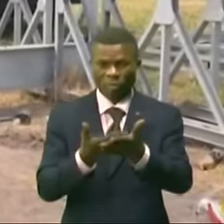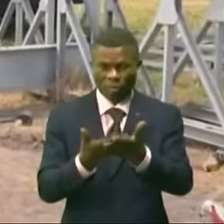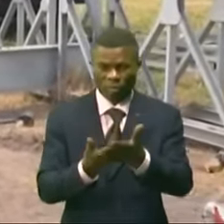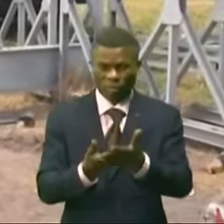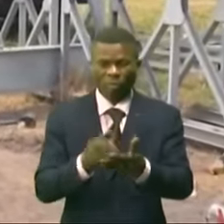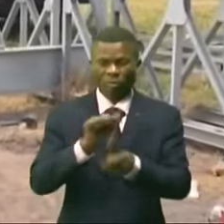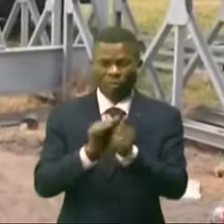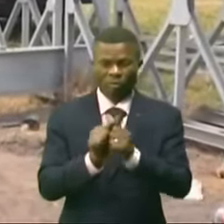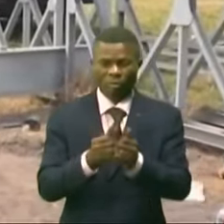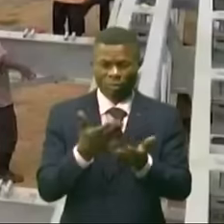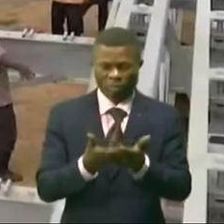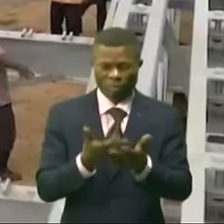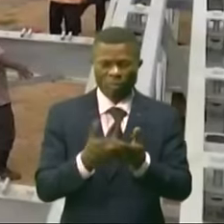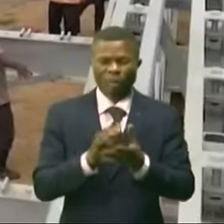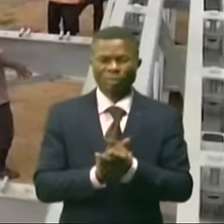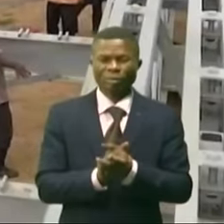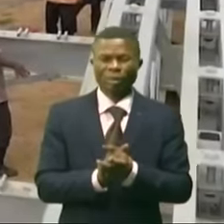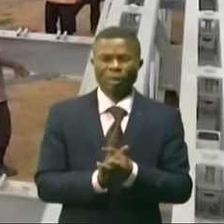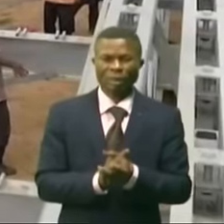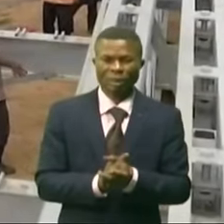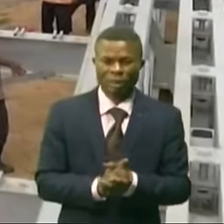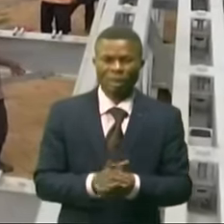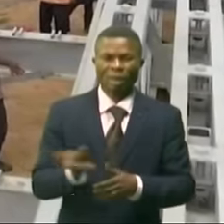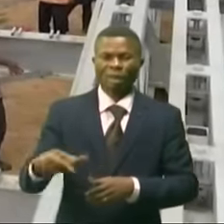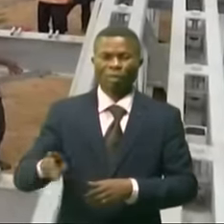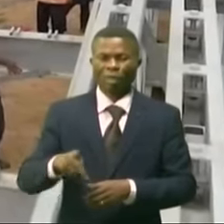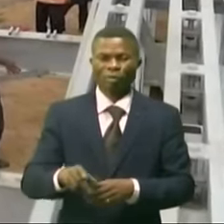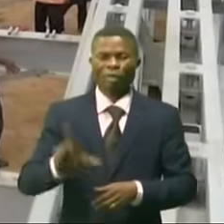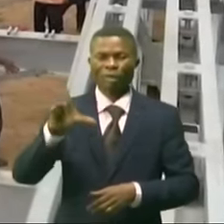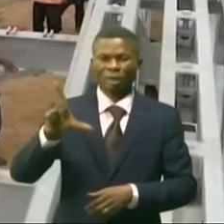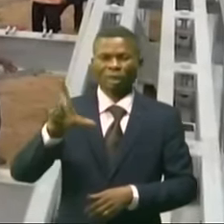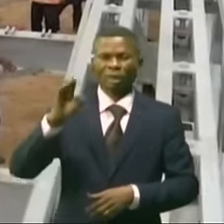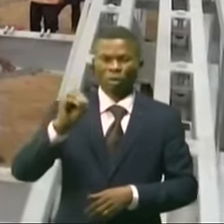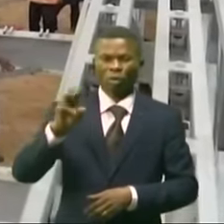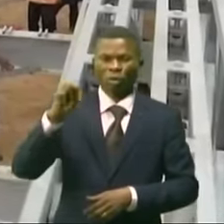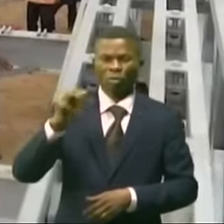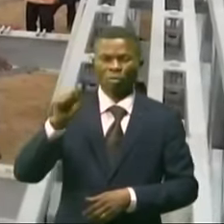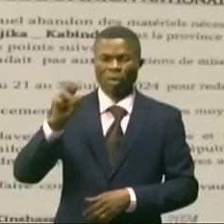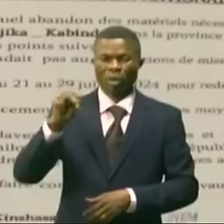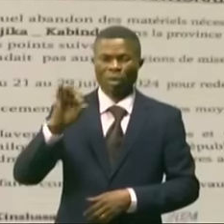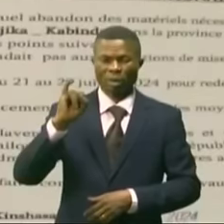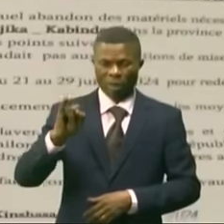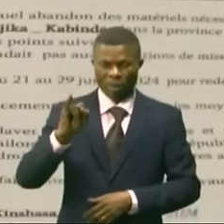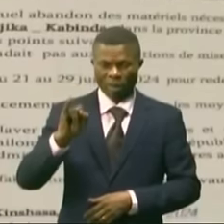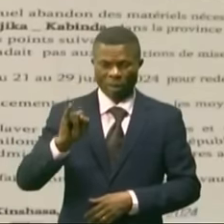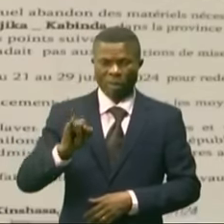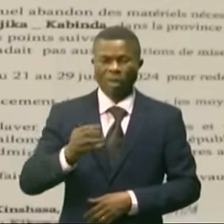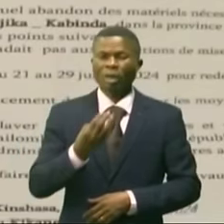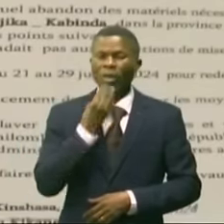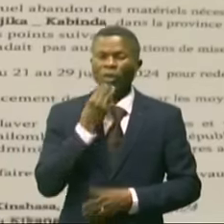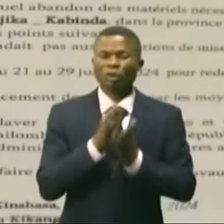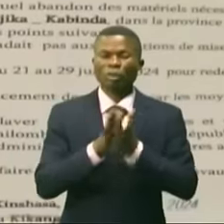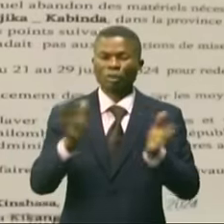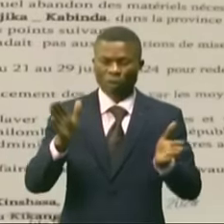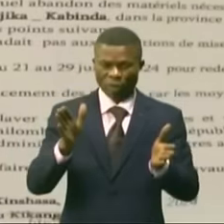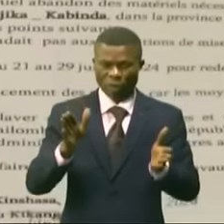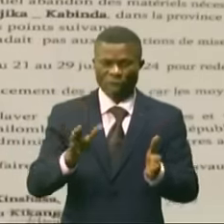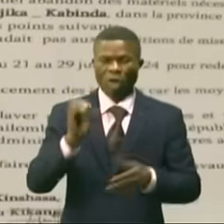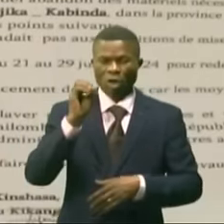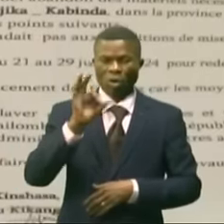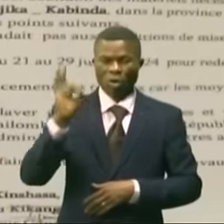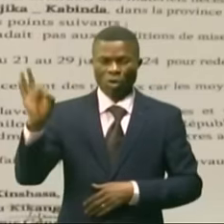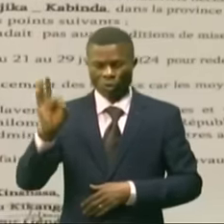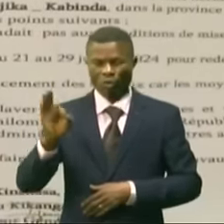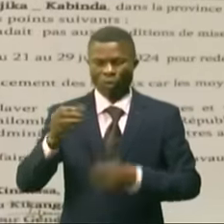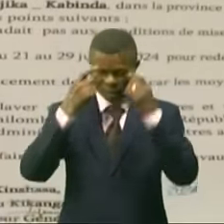routi ngandjiakabinda dans la province de lumami face à ces allégations la direction générale de l'office de routes tient à clarifier la